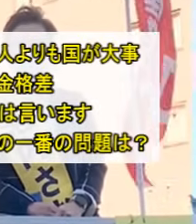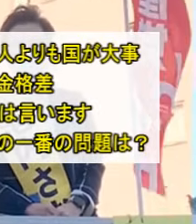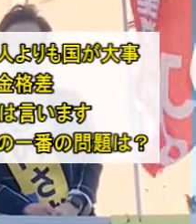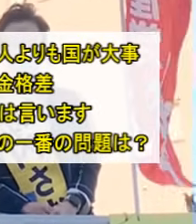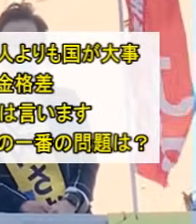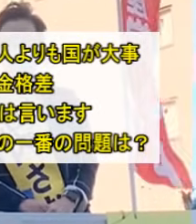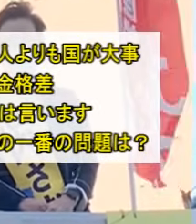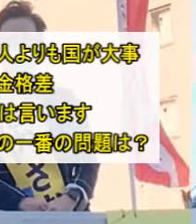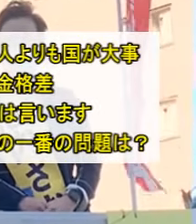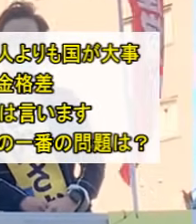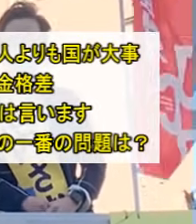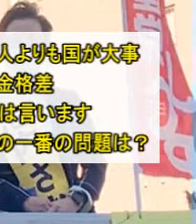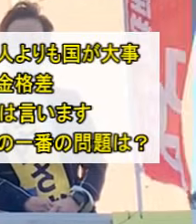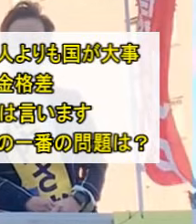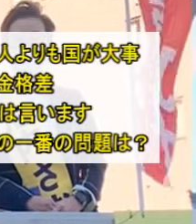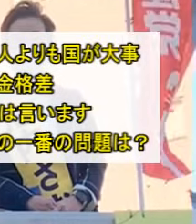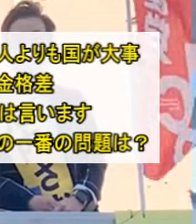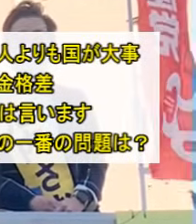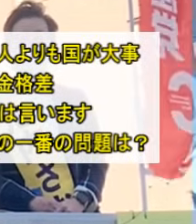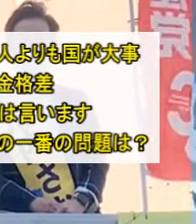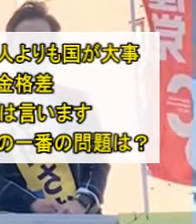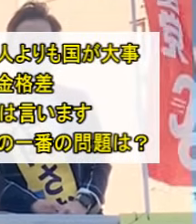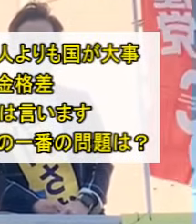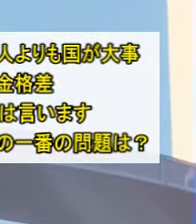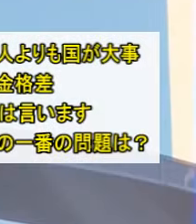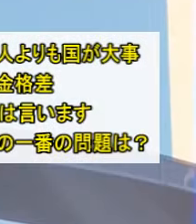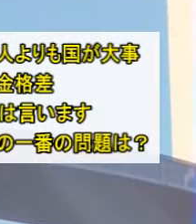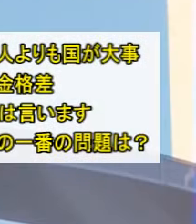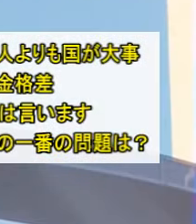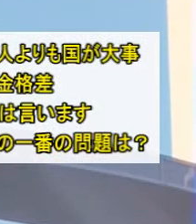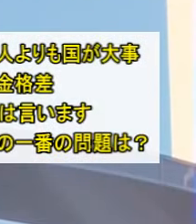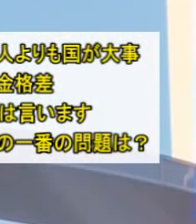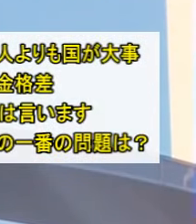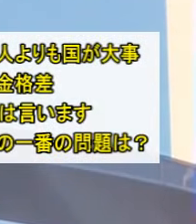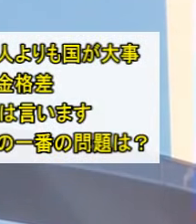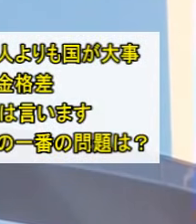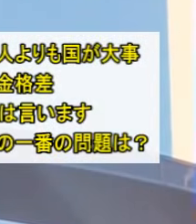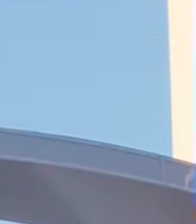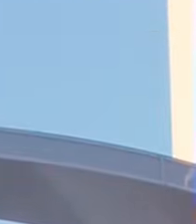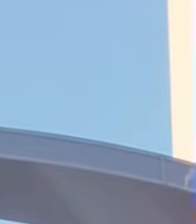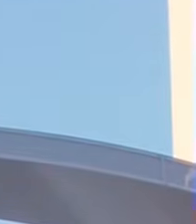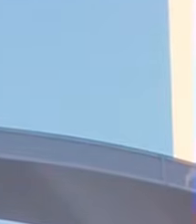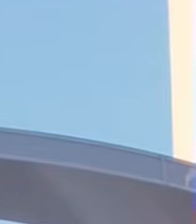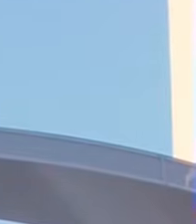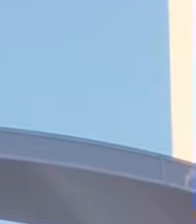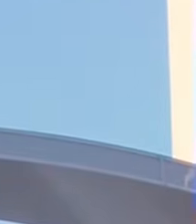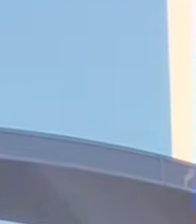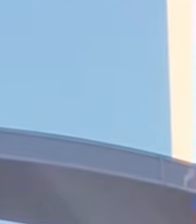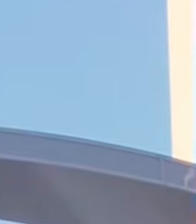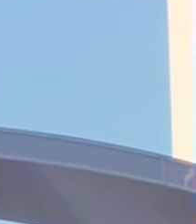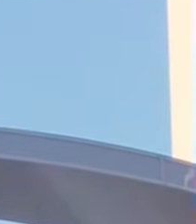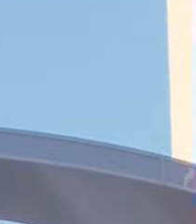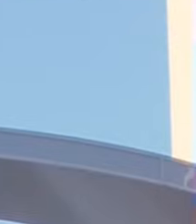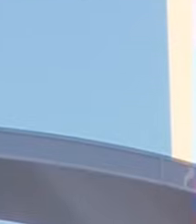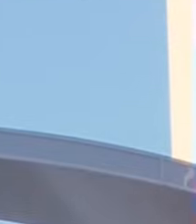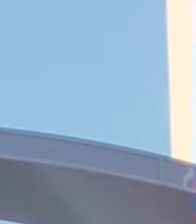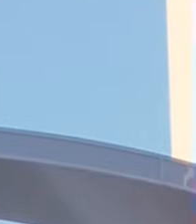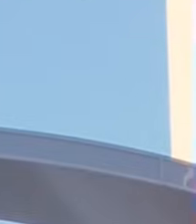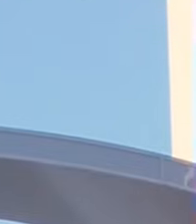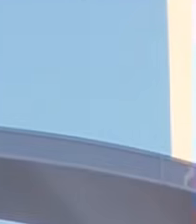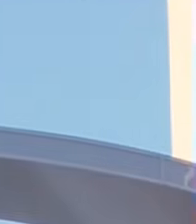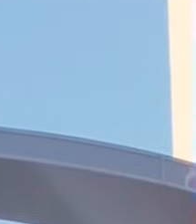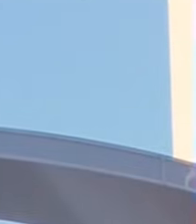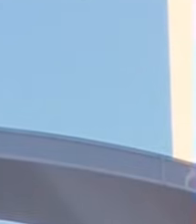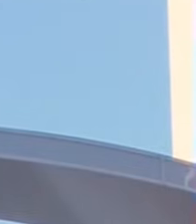権を交代することができるんだということを知っていただきたい。今回の選挙はとにかく投票所に足を運んでいただき